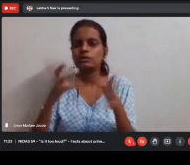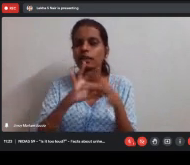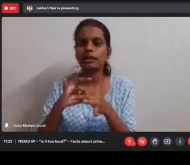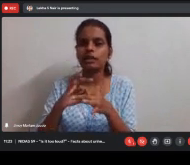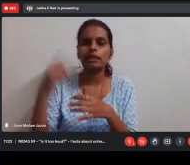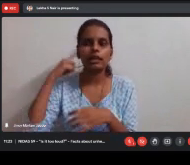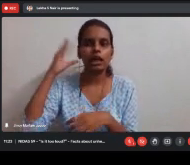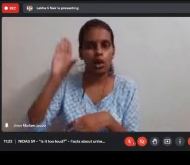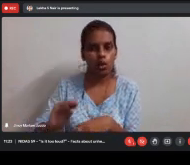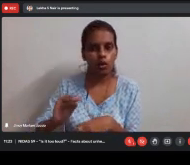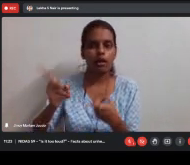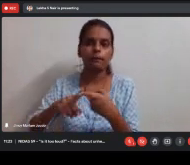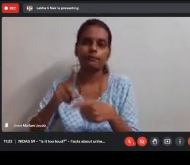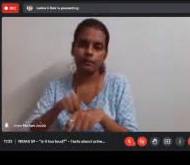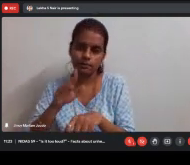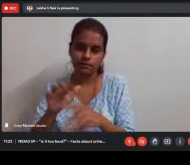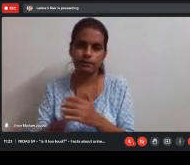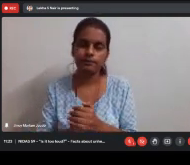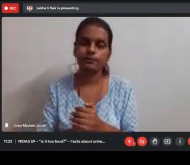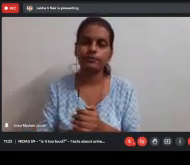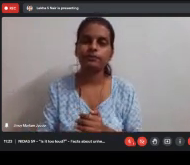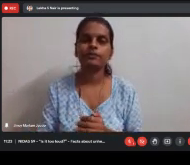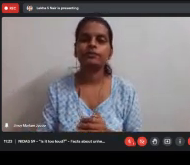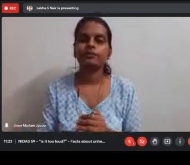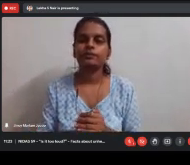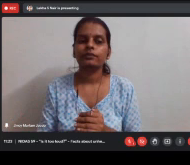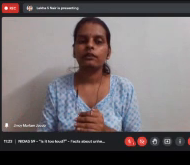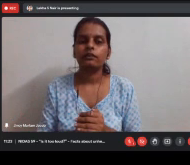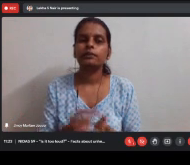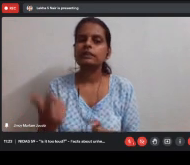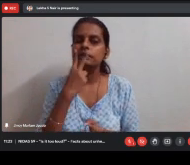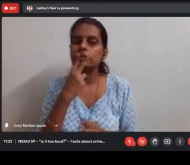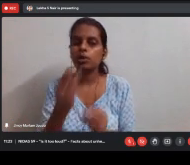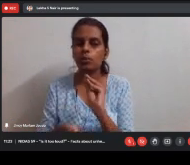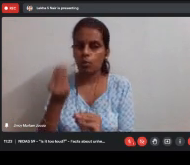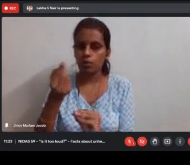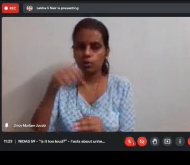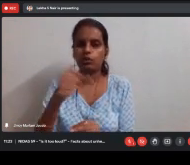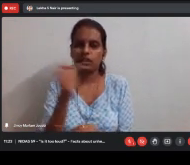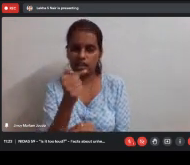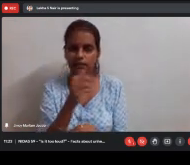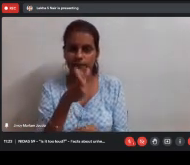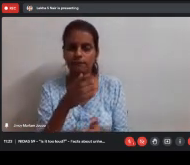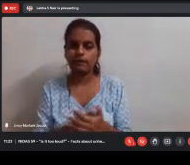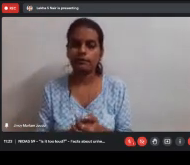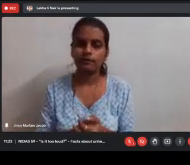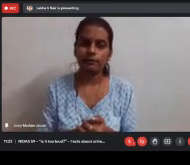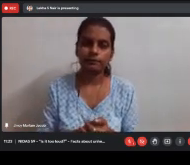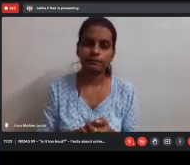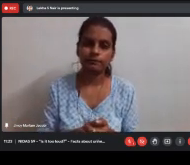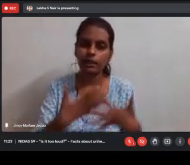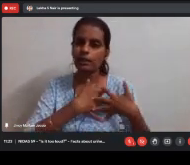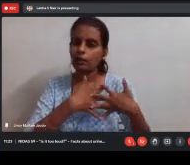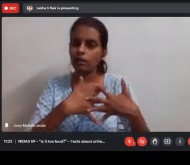പാസ്ഡ് ആകാം, നമുക്കും അത് വരാനുള്ള സാധ്യതയുണ്ട്. അങ്ങനെ പ്രീ ഡിസ്പോസിഷൻ ഉള്ള വ്യക്തികൾക്ക് NIHL വരാനുള്ള സാധ്യത, അല്ലെങ്കിൽ ഈ